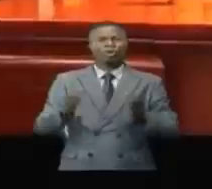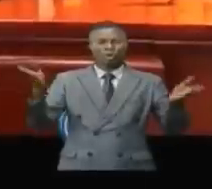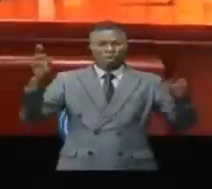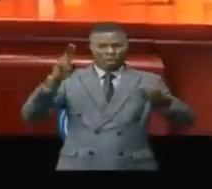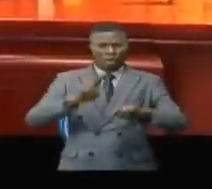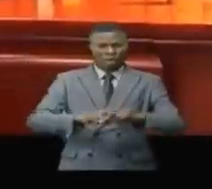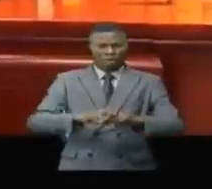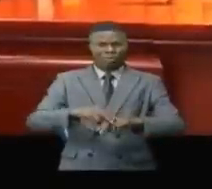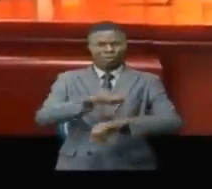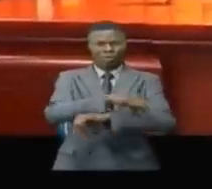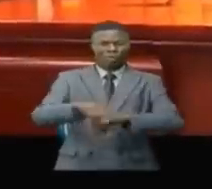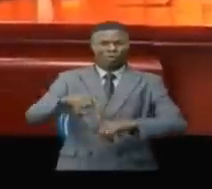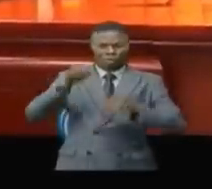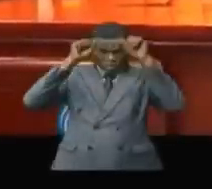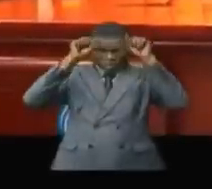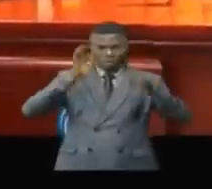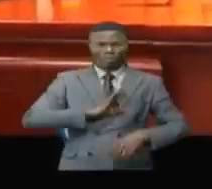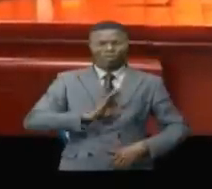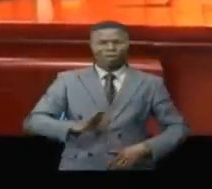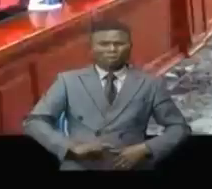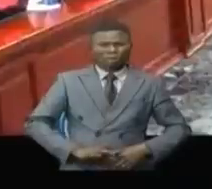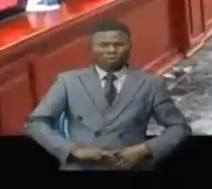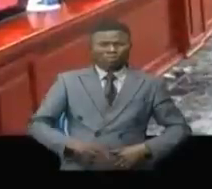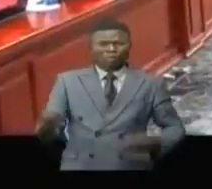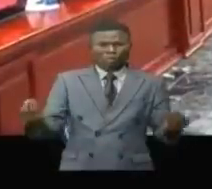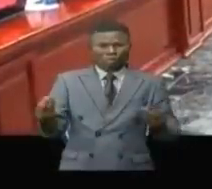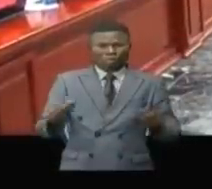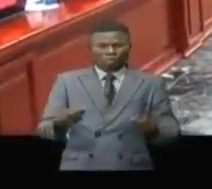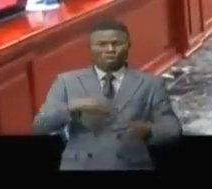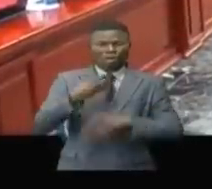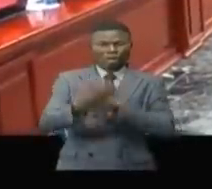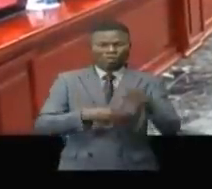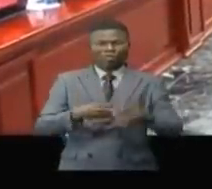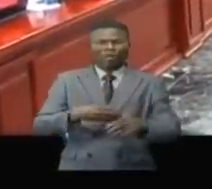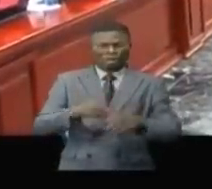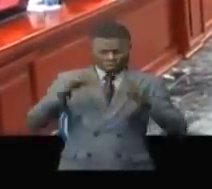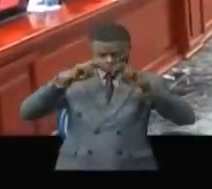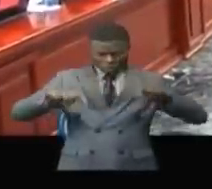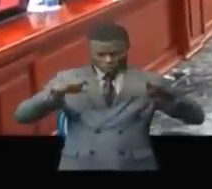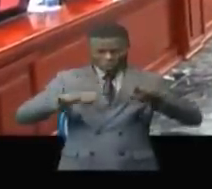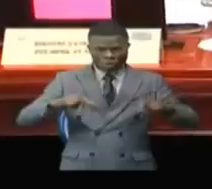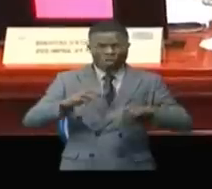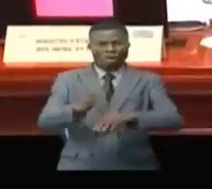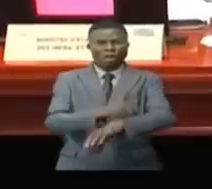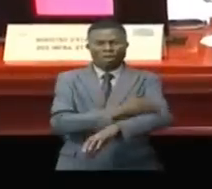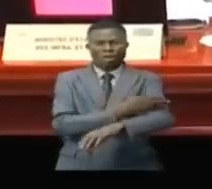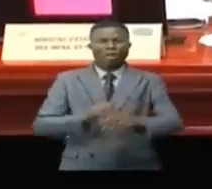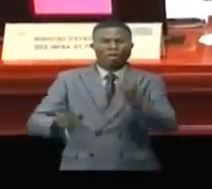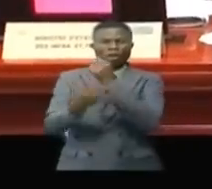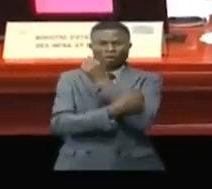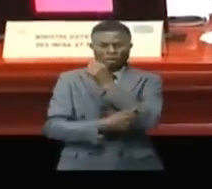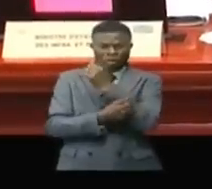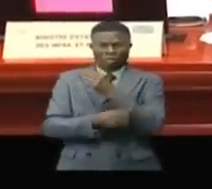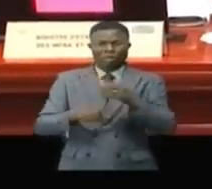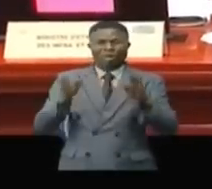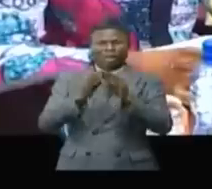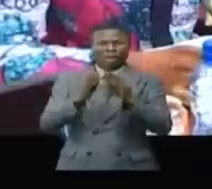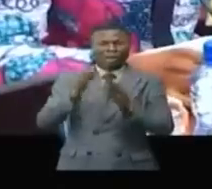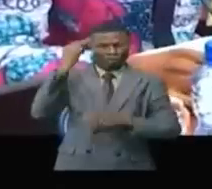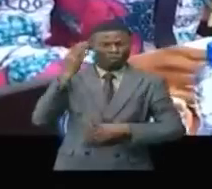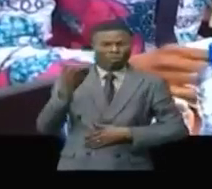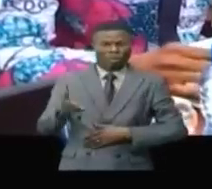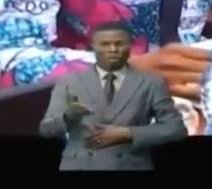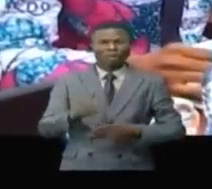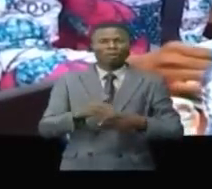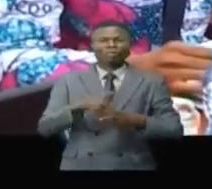l'État, Félix-Antoine Tshisekedi Tshilombo, pour examiner la marche du pays à travers ce conseil de ministres en